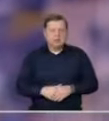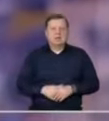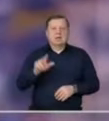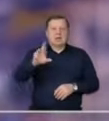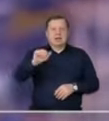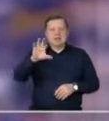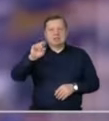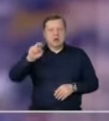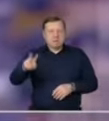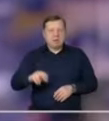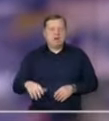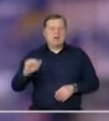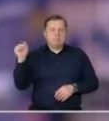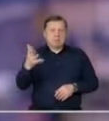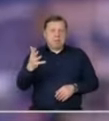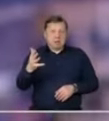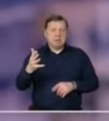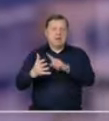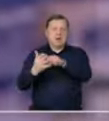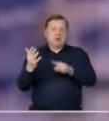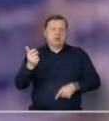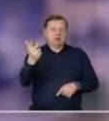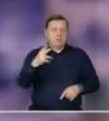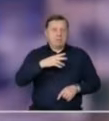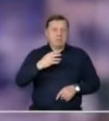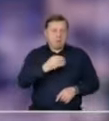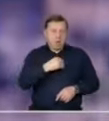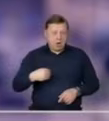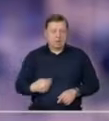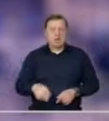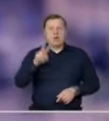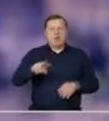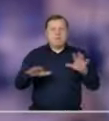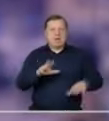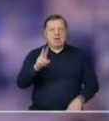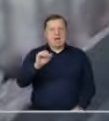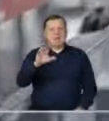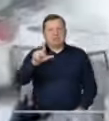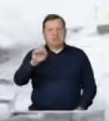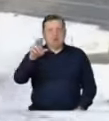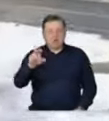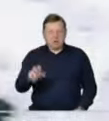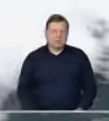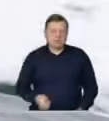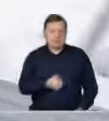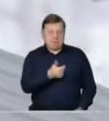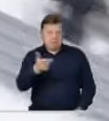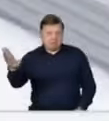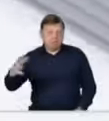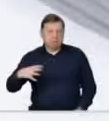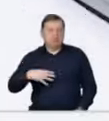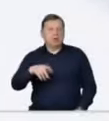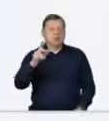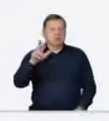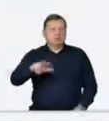w pierwszej piątce wylądowało trzech Polaków. Najlepiej z nich spisał się drugi, Kamil Stoch. Po pierwszej serii najwyżej z Polaków plasował się